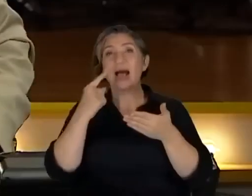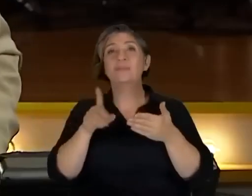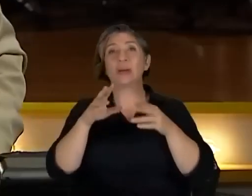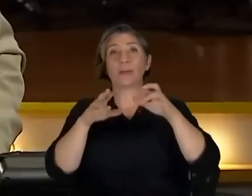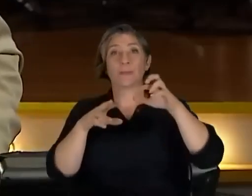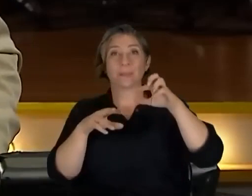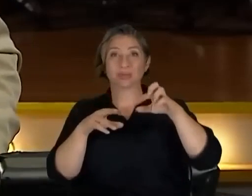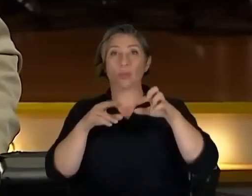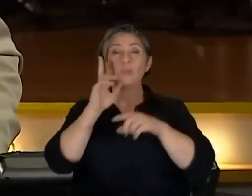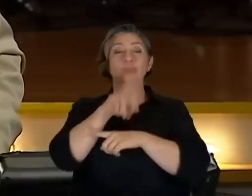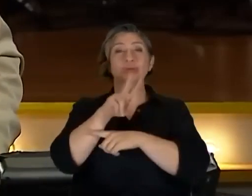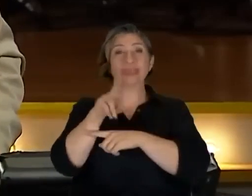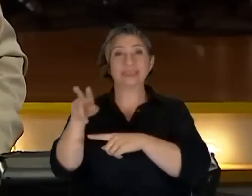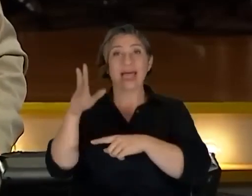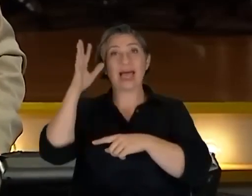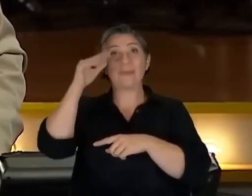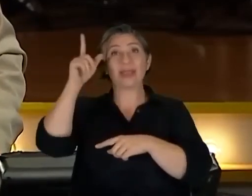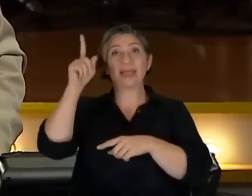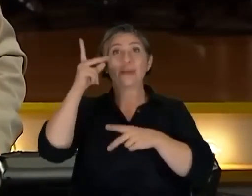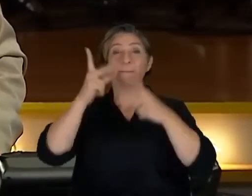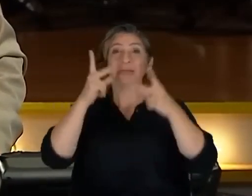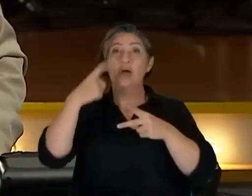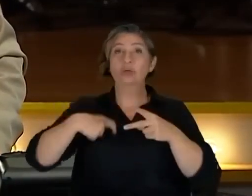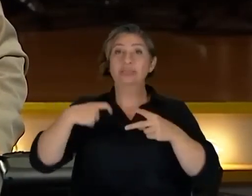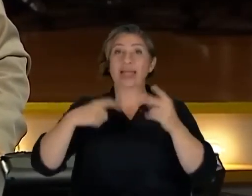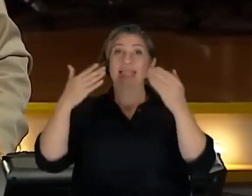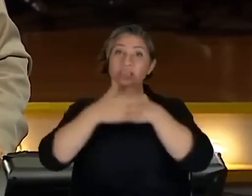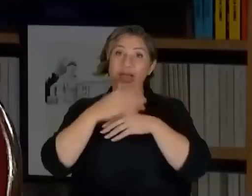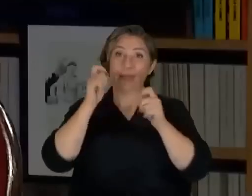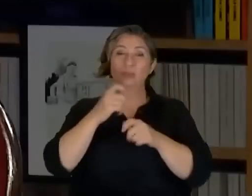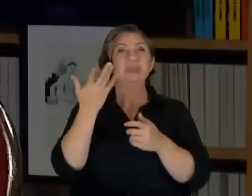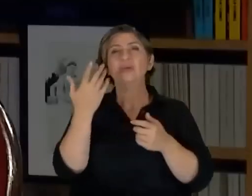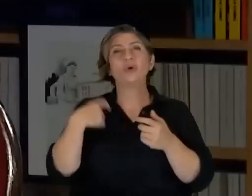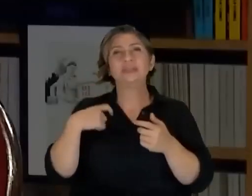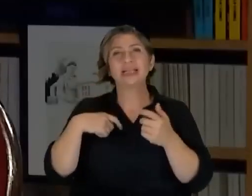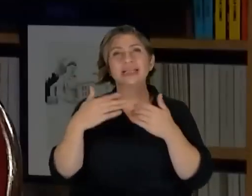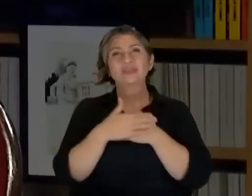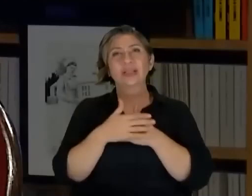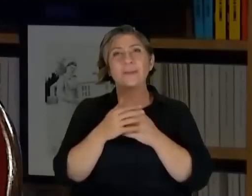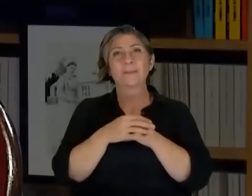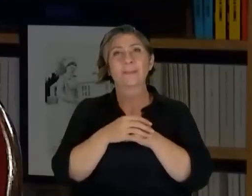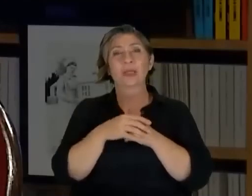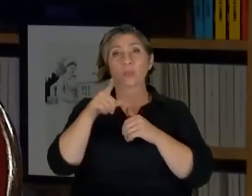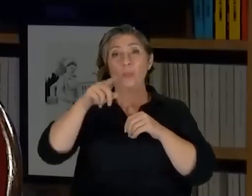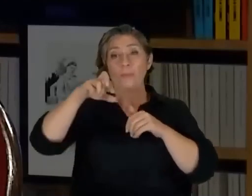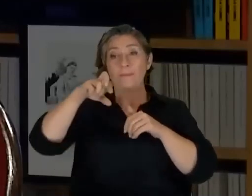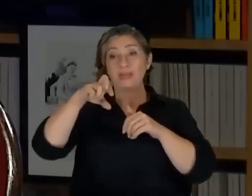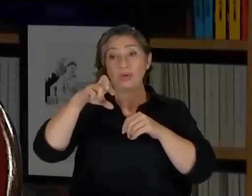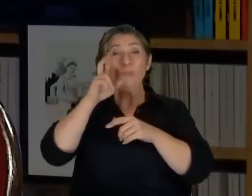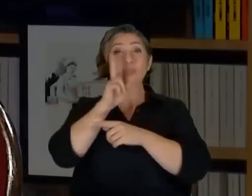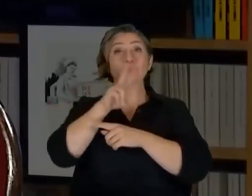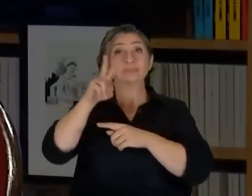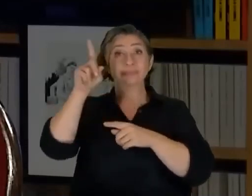verdim. Metropolitan Müzesi, evet, ve Amerika'da bazı özel geceler. Evet. Nasıl özel geceler? Bu